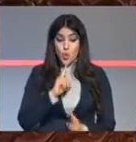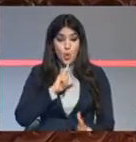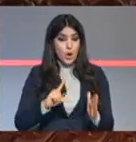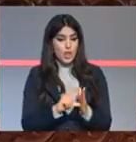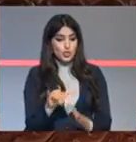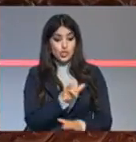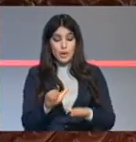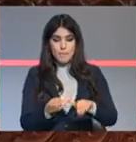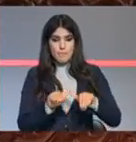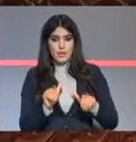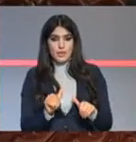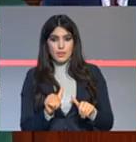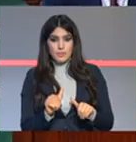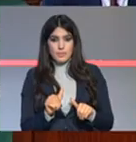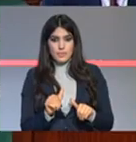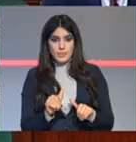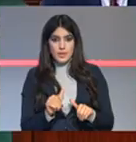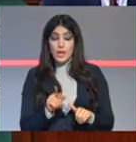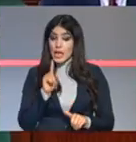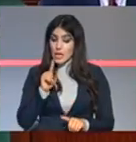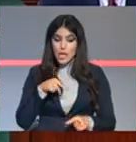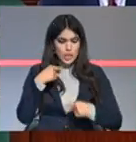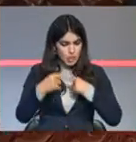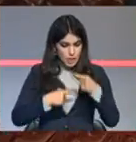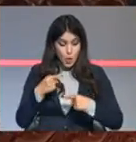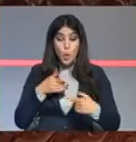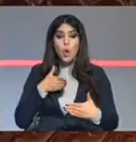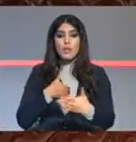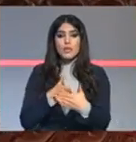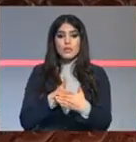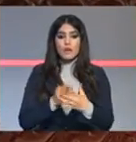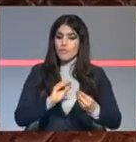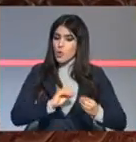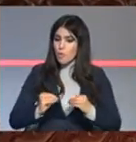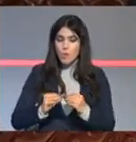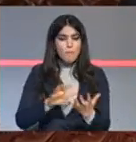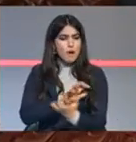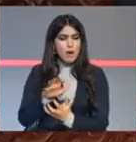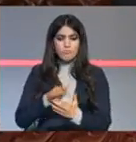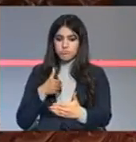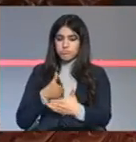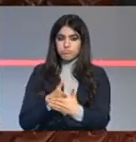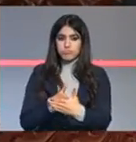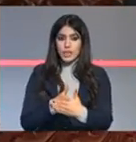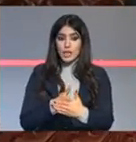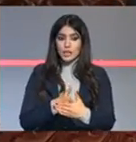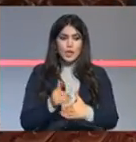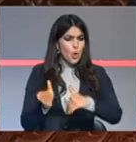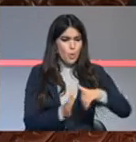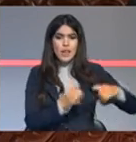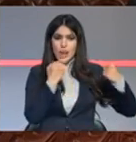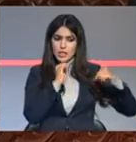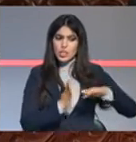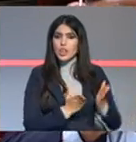نقبل بالتراجع عنه. عندما نقول أننا نتصدى للشغب فإننا لا نربط بينه وبين